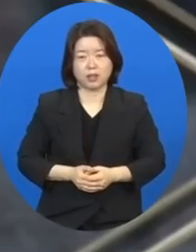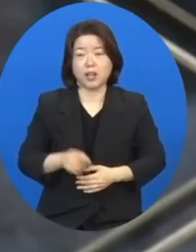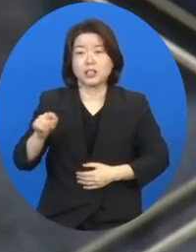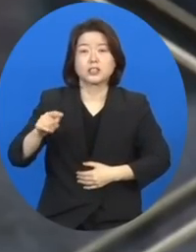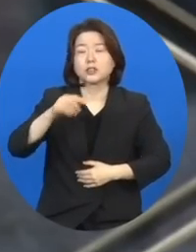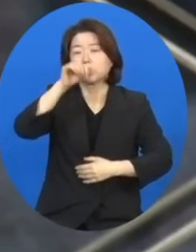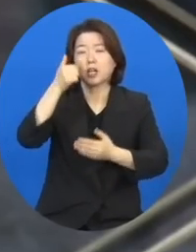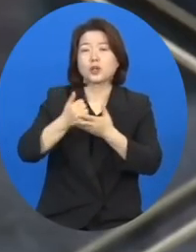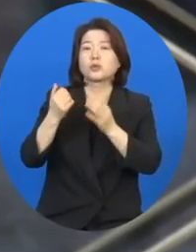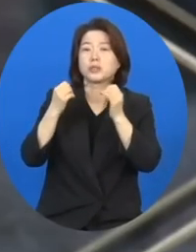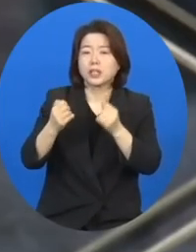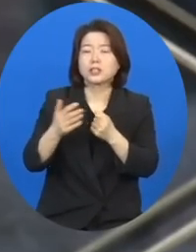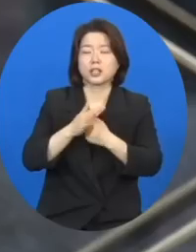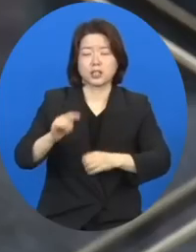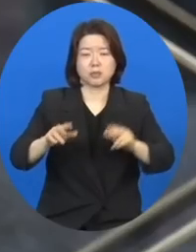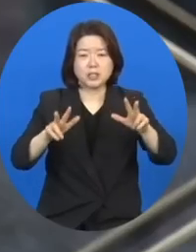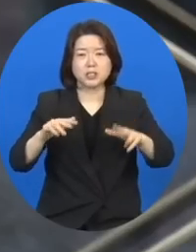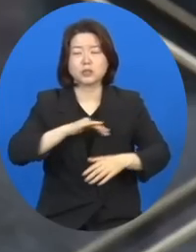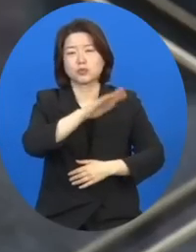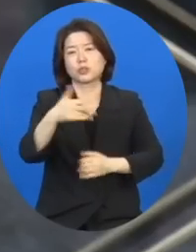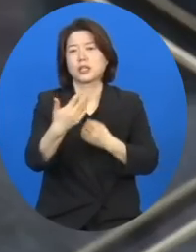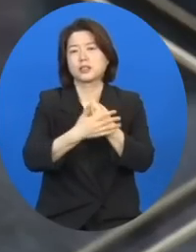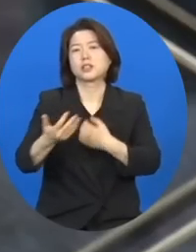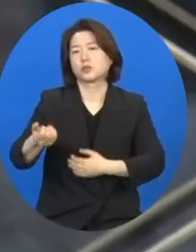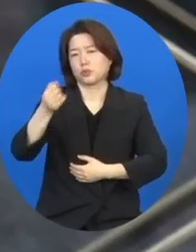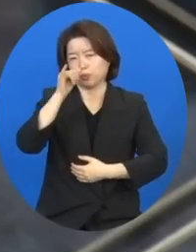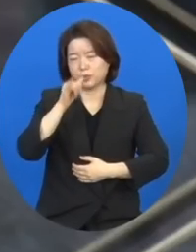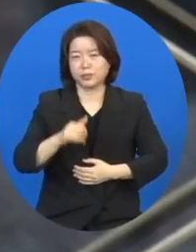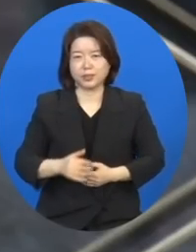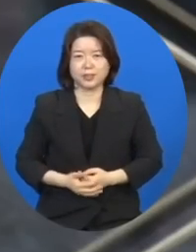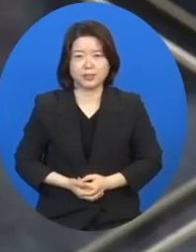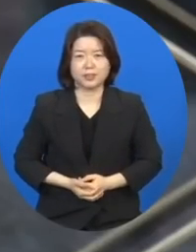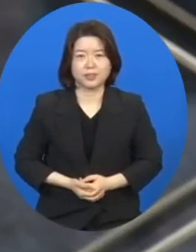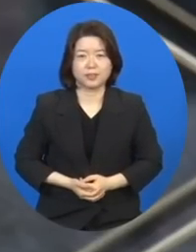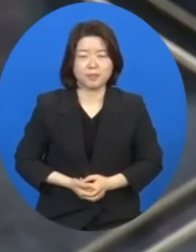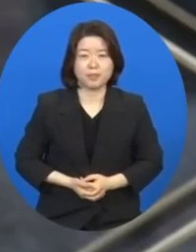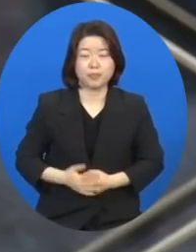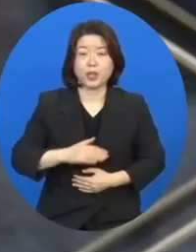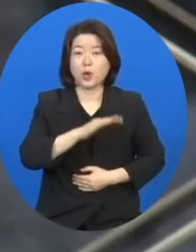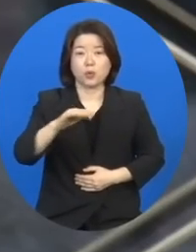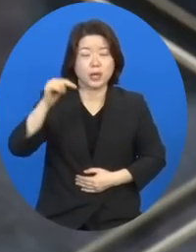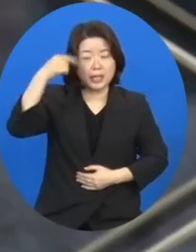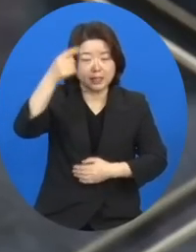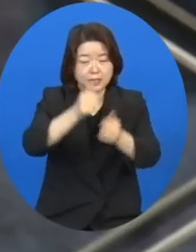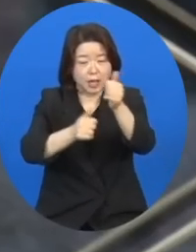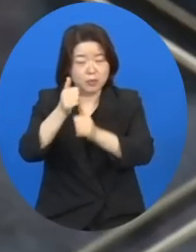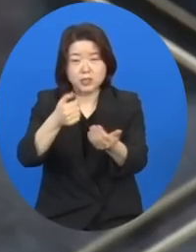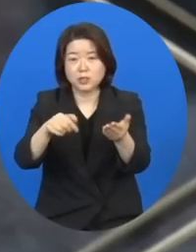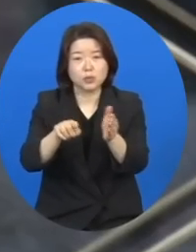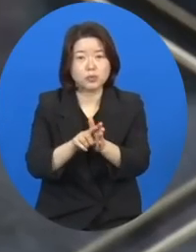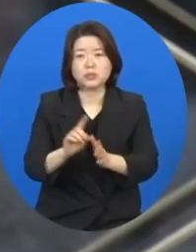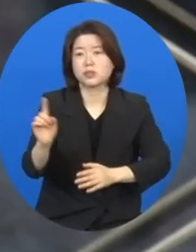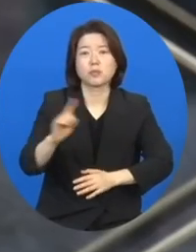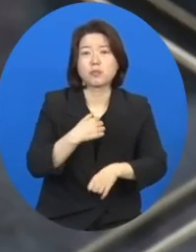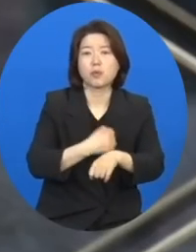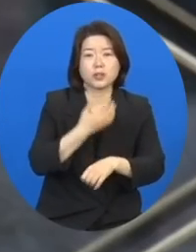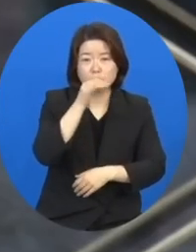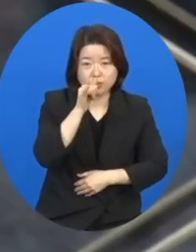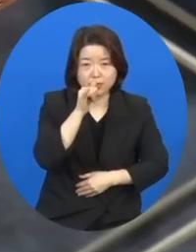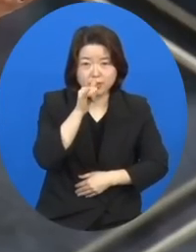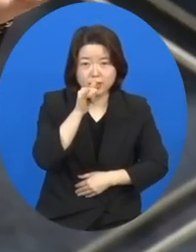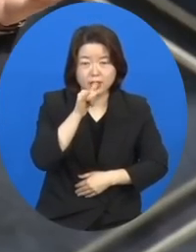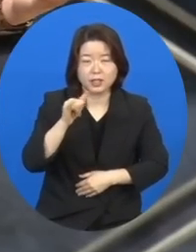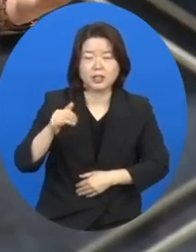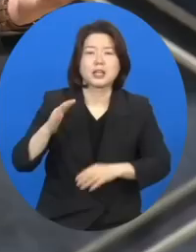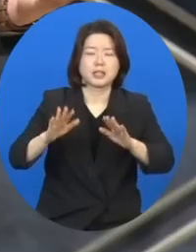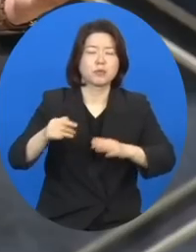이 은혜를 지금 누리고 있는 거예요. 자, 그러면 우리는 다음 세대를 위해서 무엇을 할 것입니까? 이제는